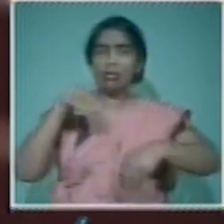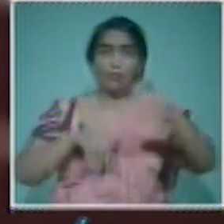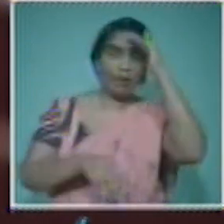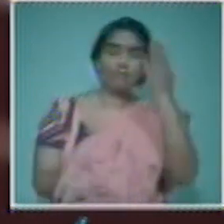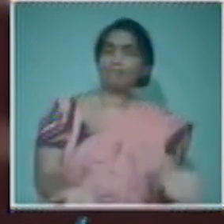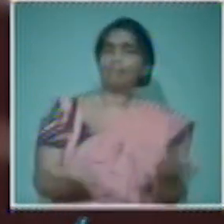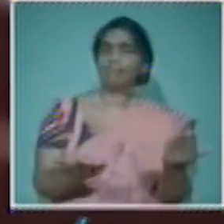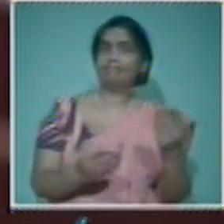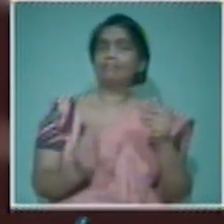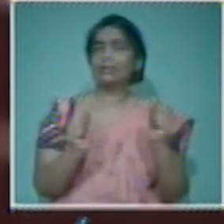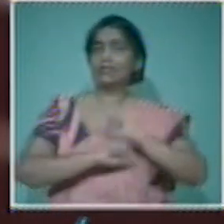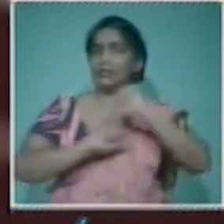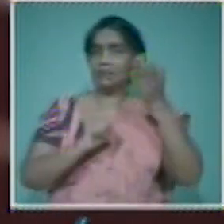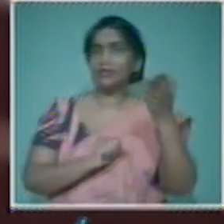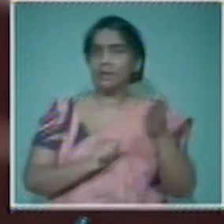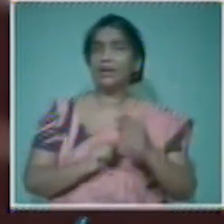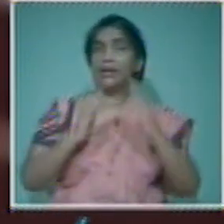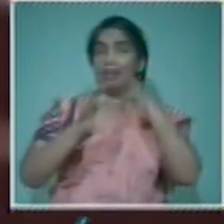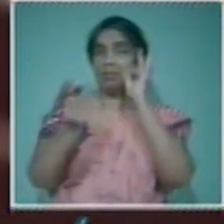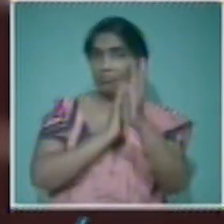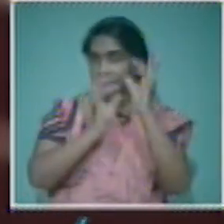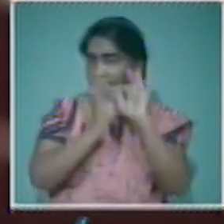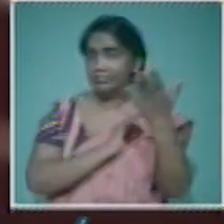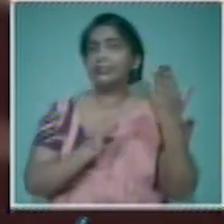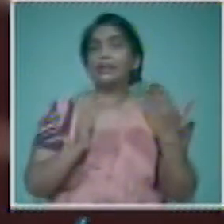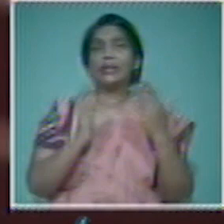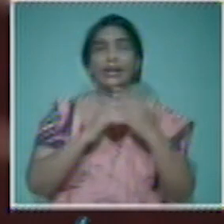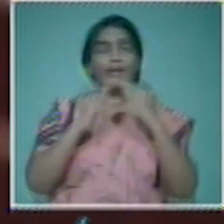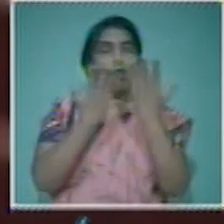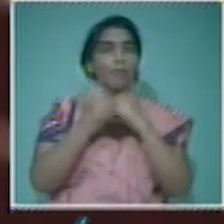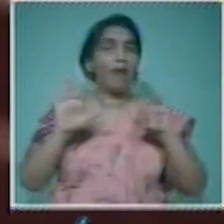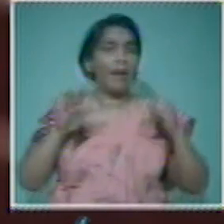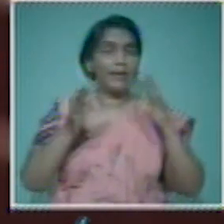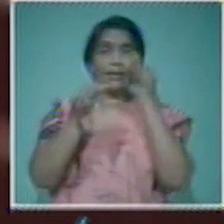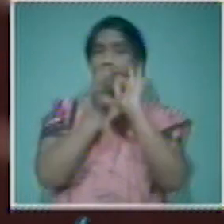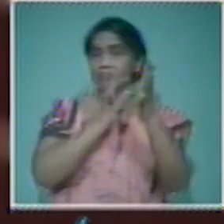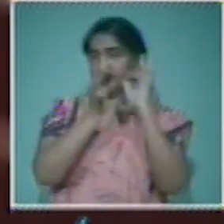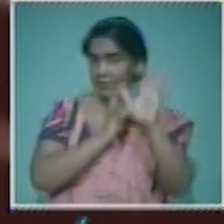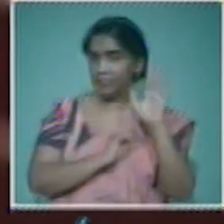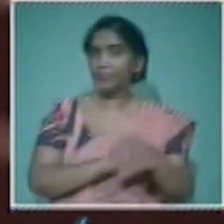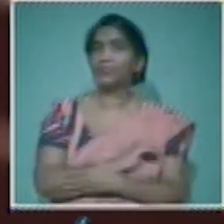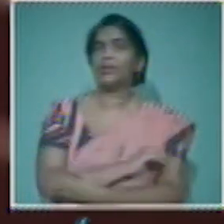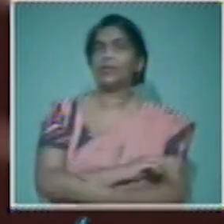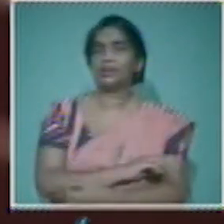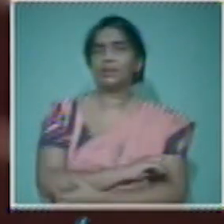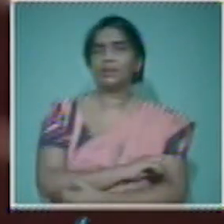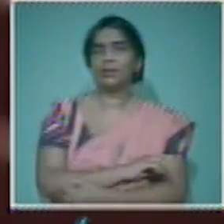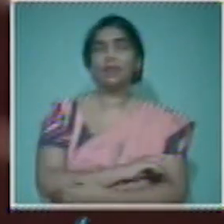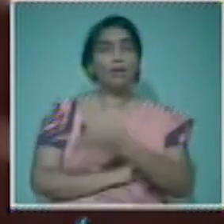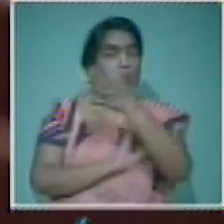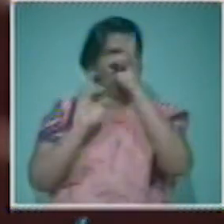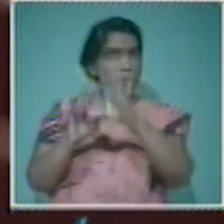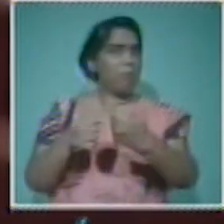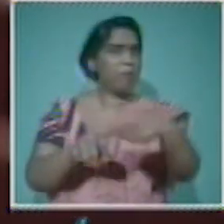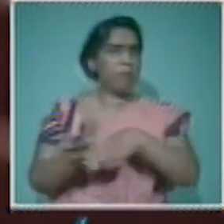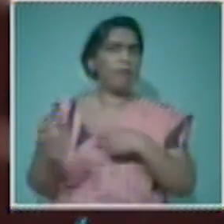dunne, ada kalau keluar. Hari. Kebal kini tiba, kebal hari siang kana kebal kini tiada tiennu. Yang gue betul mau, kayak. Betul malam mekolah naik